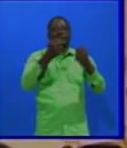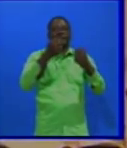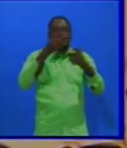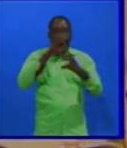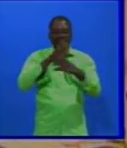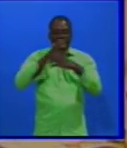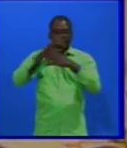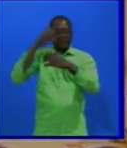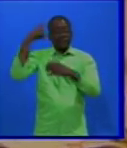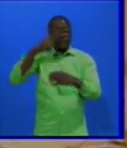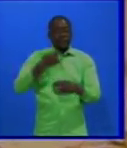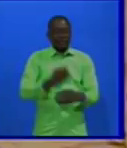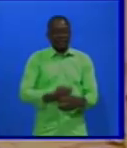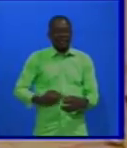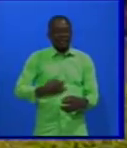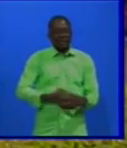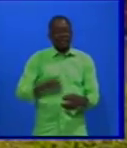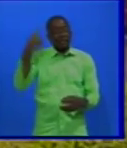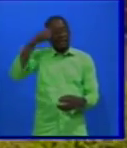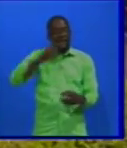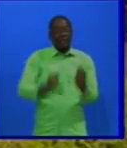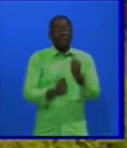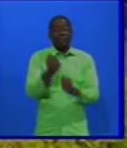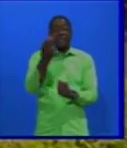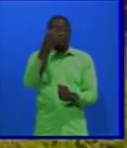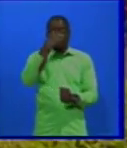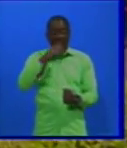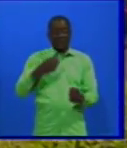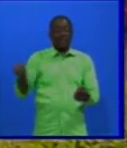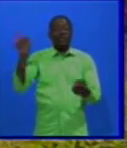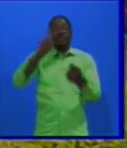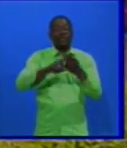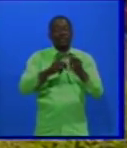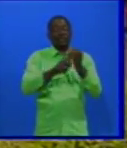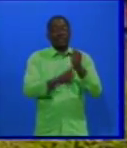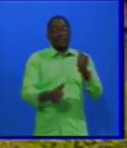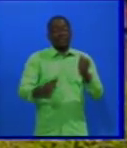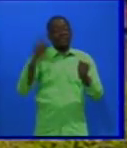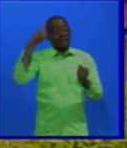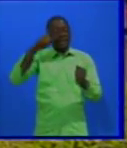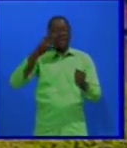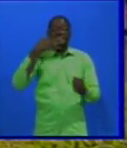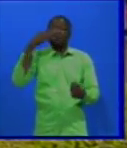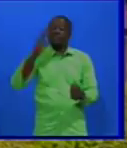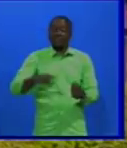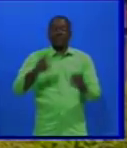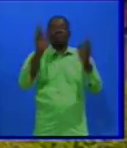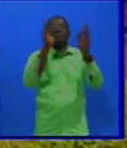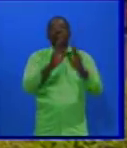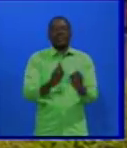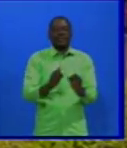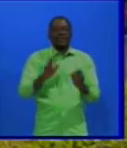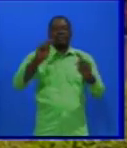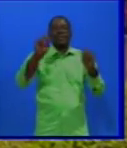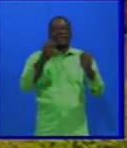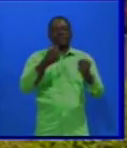digestif, ce qui passe de la bouche jusqu'au rectum, et aussi l'imagerie des malformations. Voilà autant de thèmes qui vont nous permettre